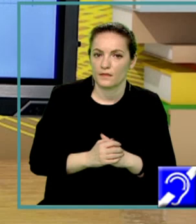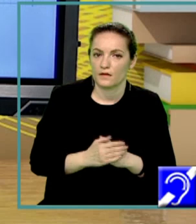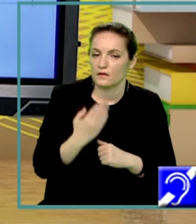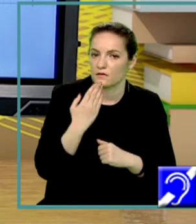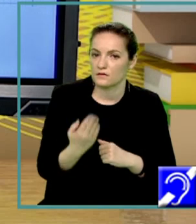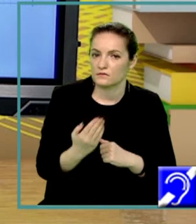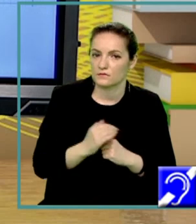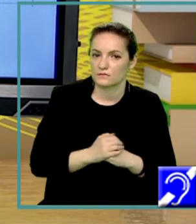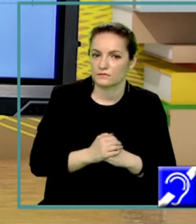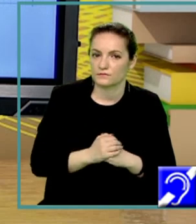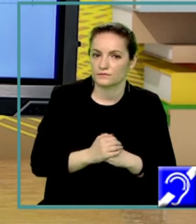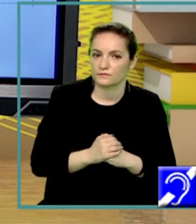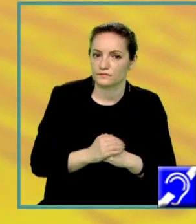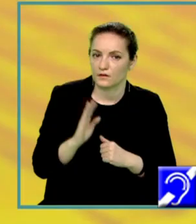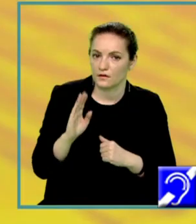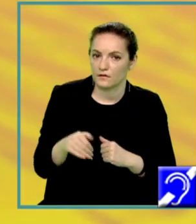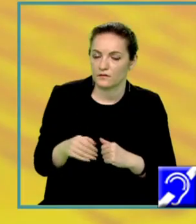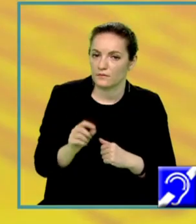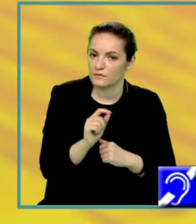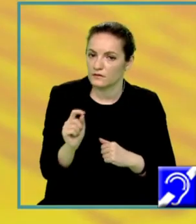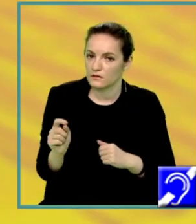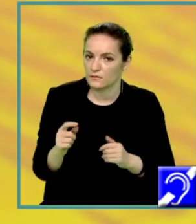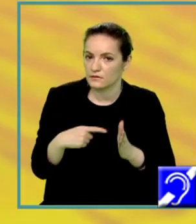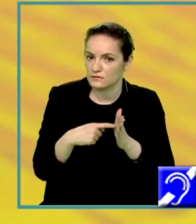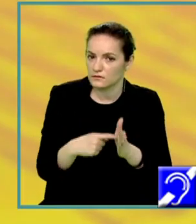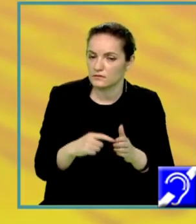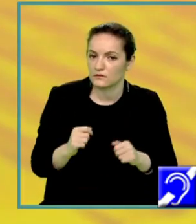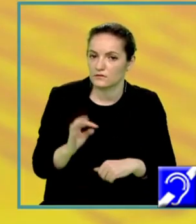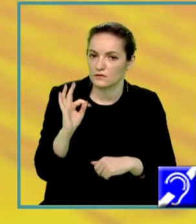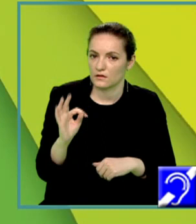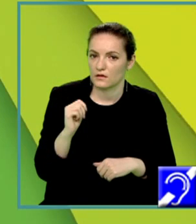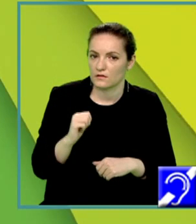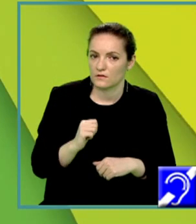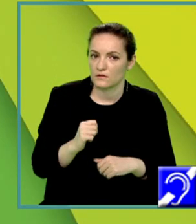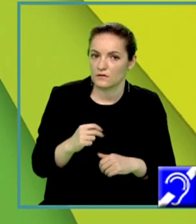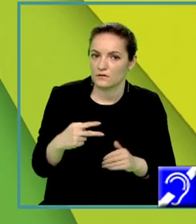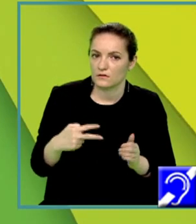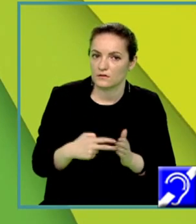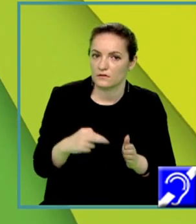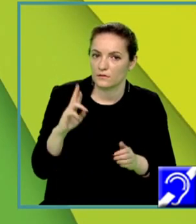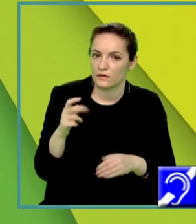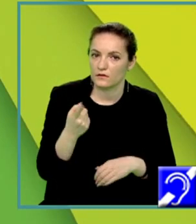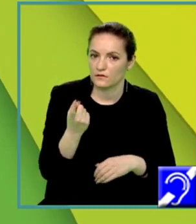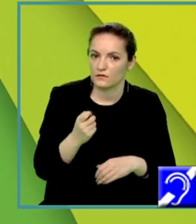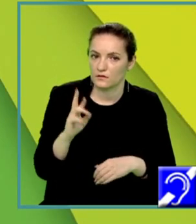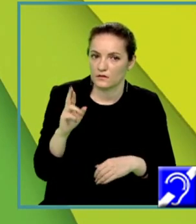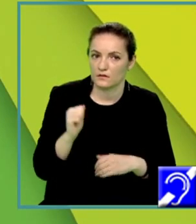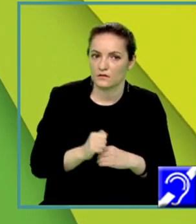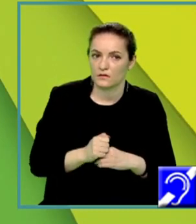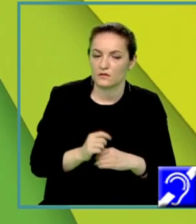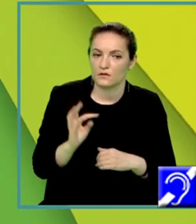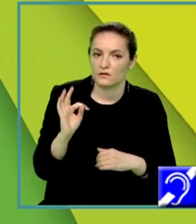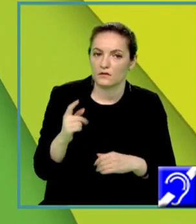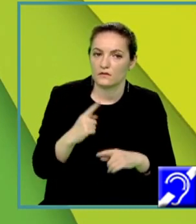Ca exemplu, vom avea de reprezentat funcția f definită pe R cu valori în R, dată prin